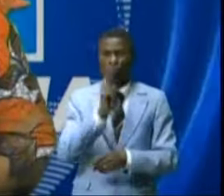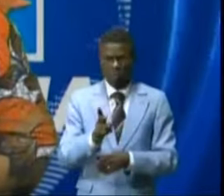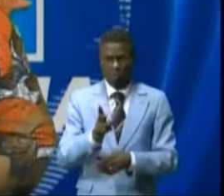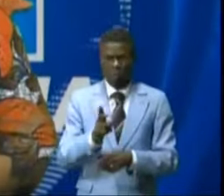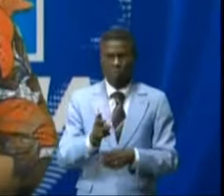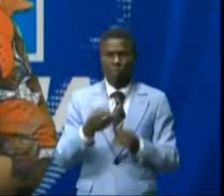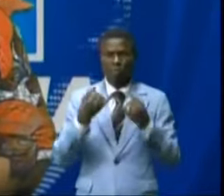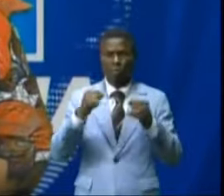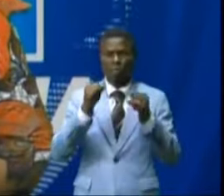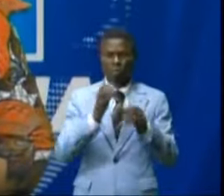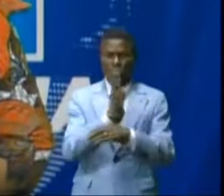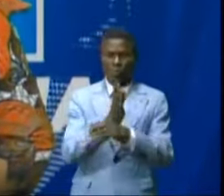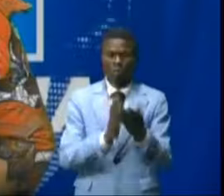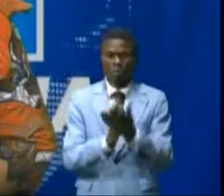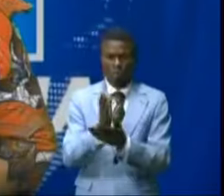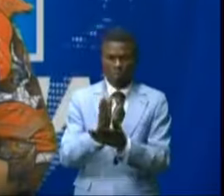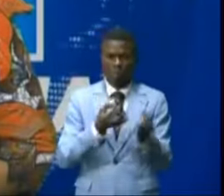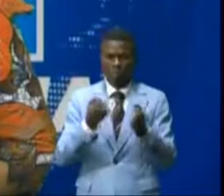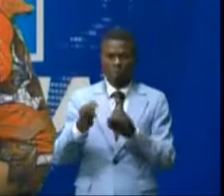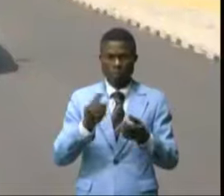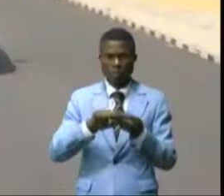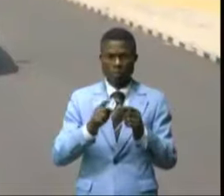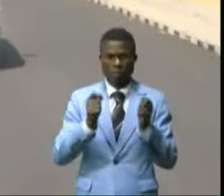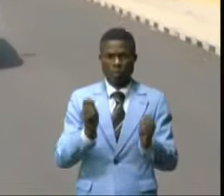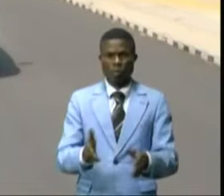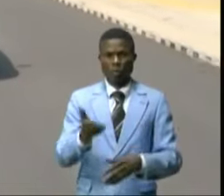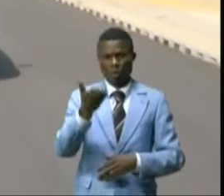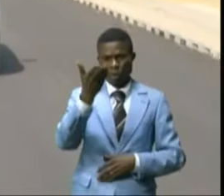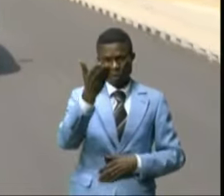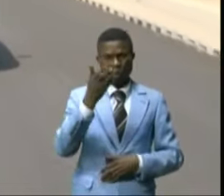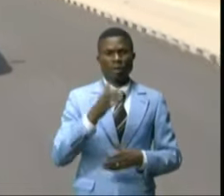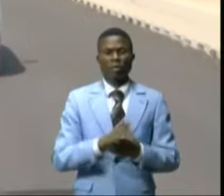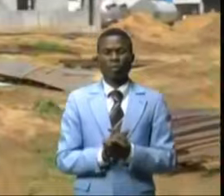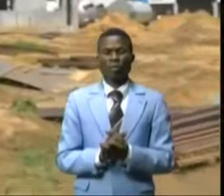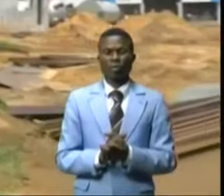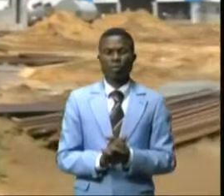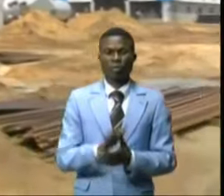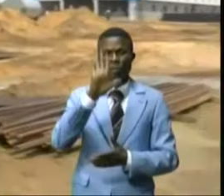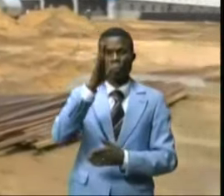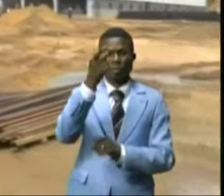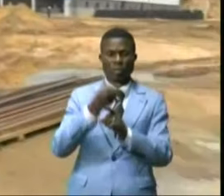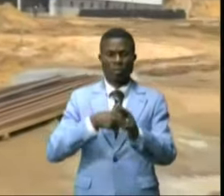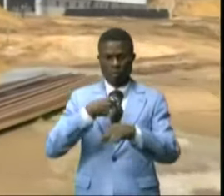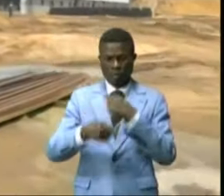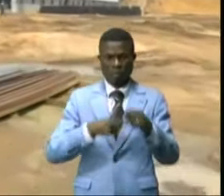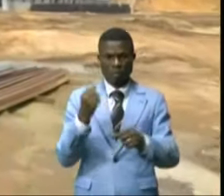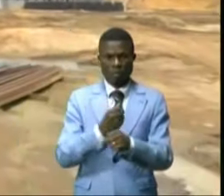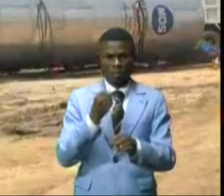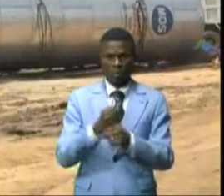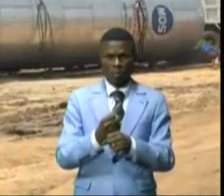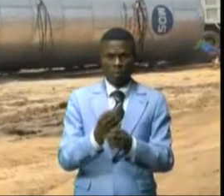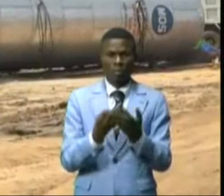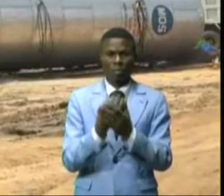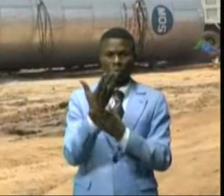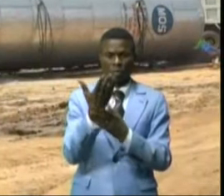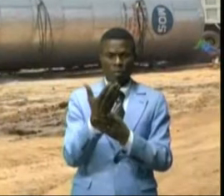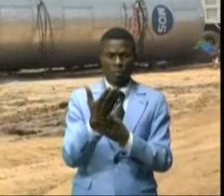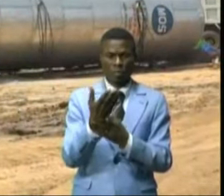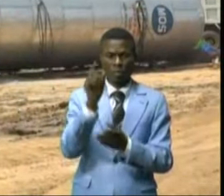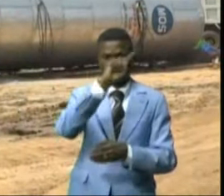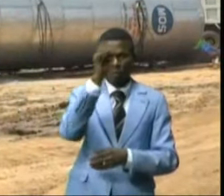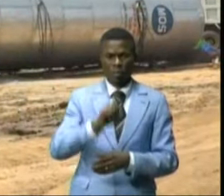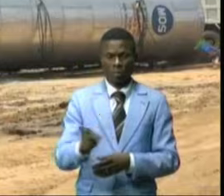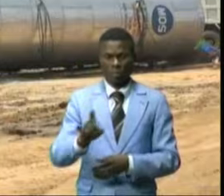donner les nouvelles orientations. Les détails avec Biti Amani. 5 mois après le lancement des travaux de production à la zone